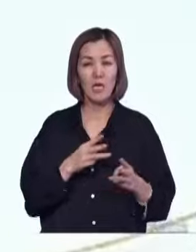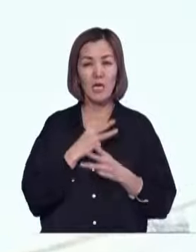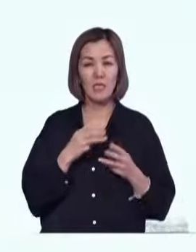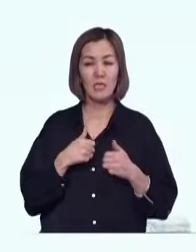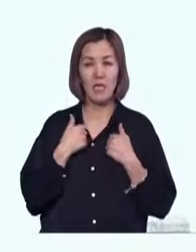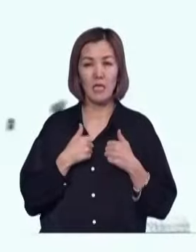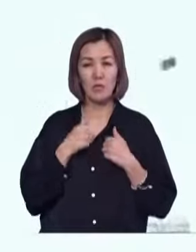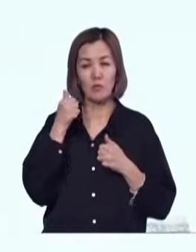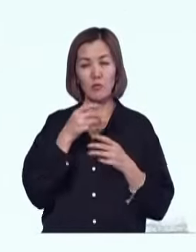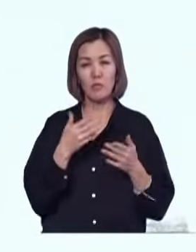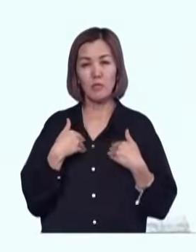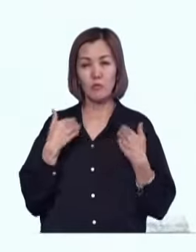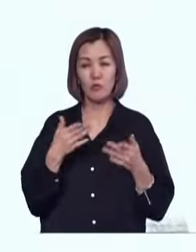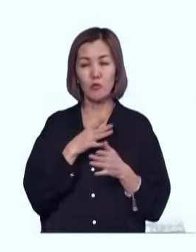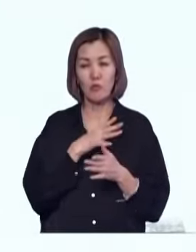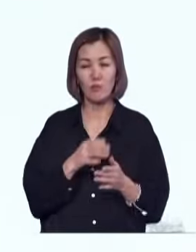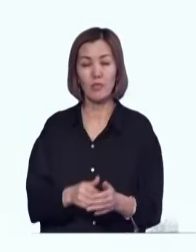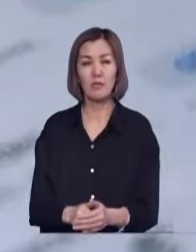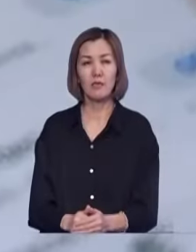жылы деп жариялануды ұсынған болатын.